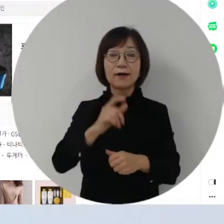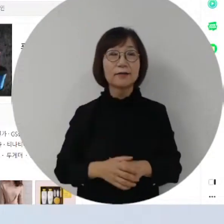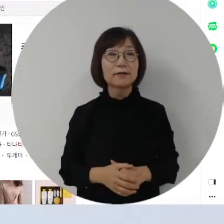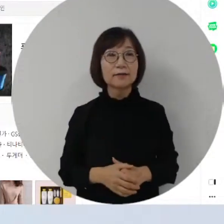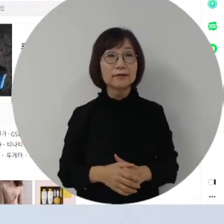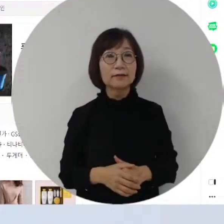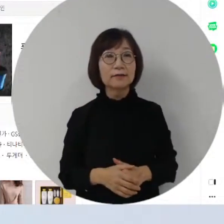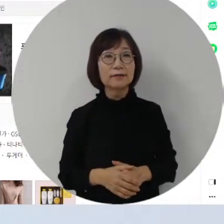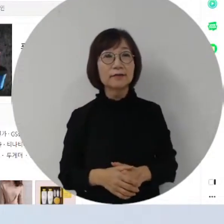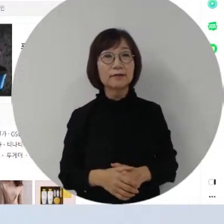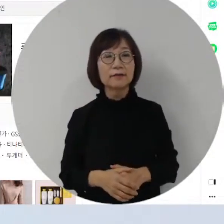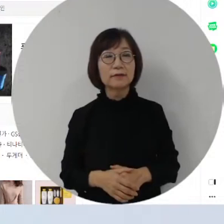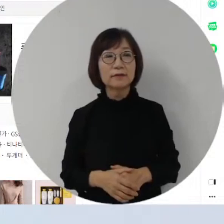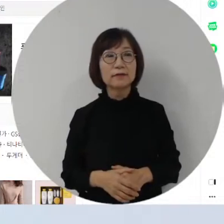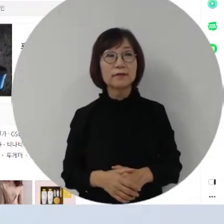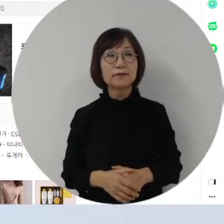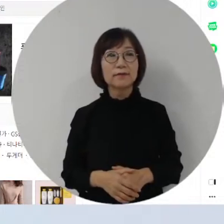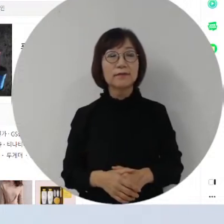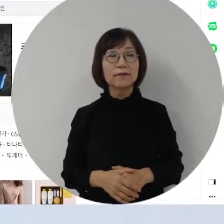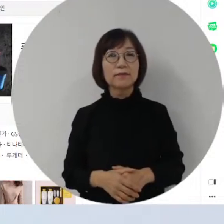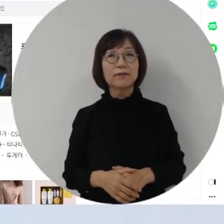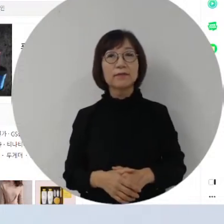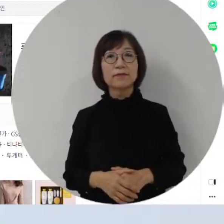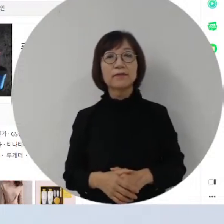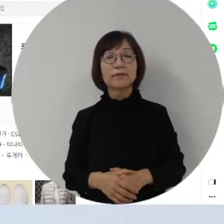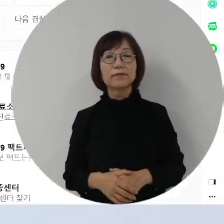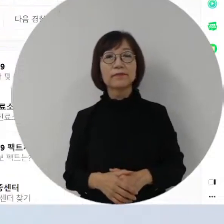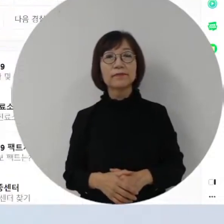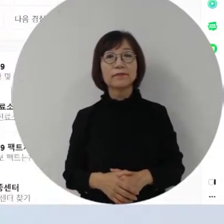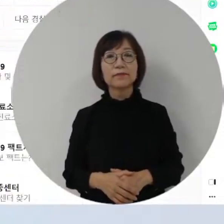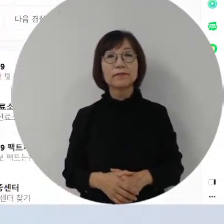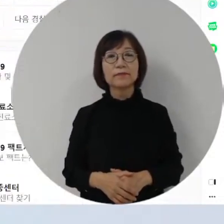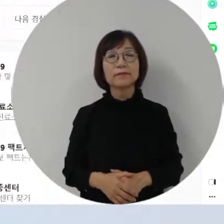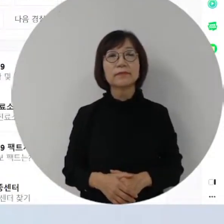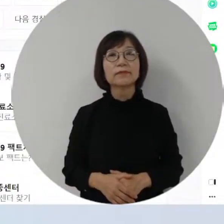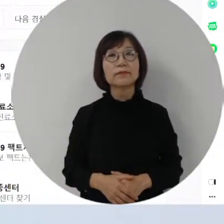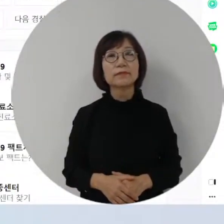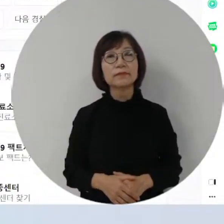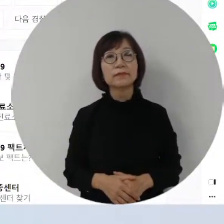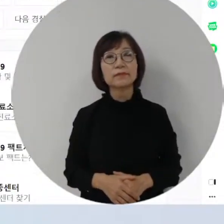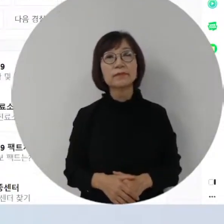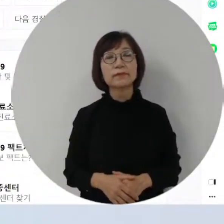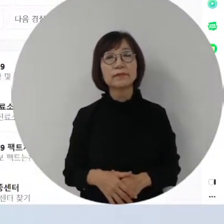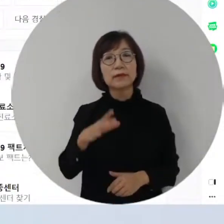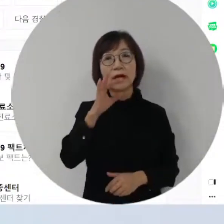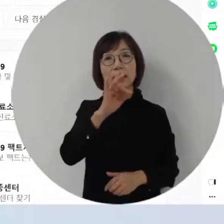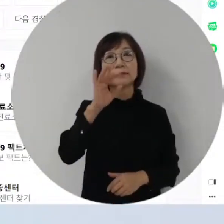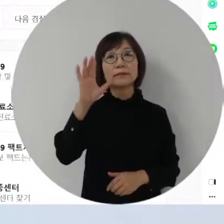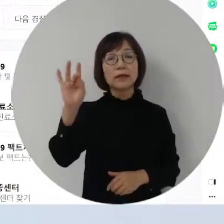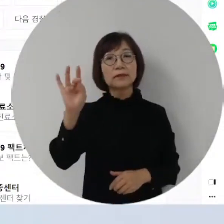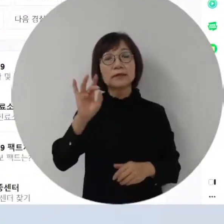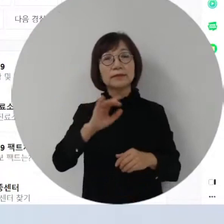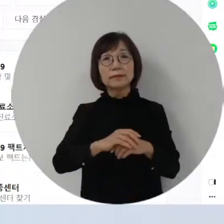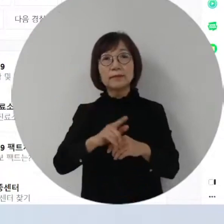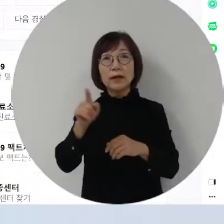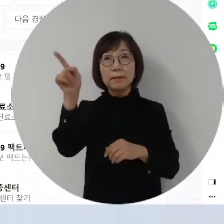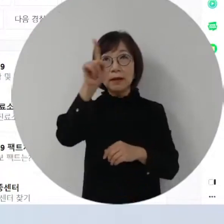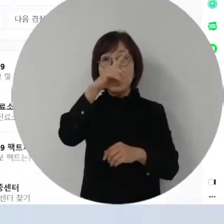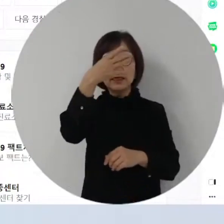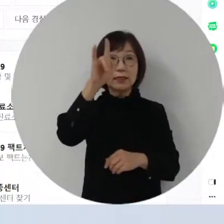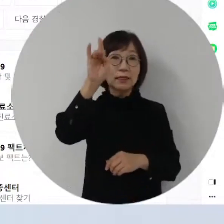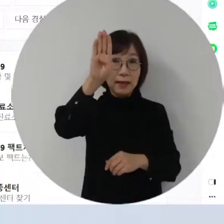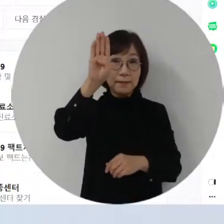얘가 새 탭이 아니라 요 창에서 요 탭에서 열릴 때가 있죠. 그러면 우리는 요 이전 화면으로 가기 위해서 이전 화면으로 이동을